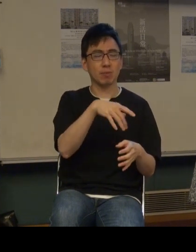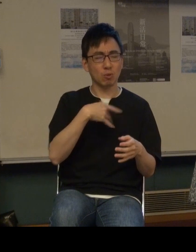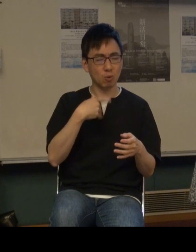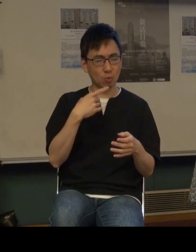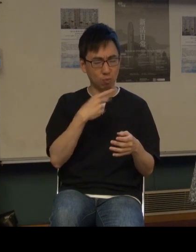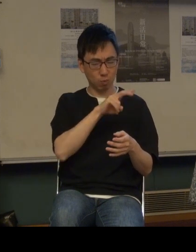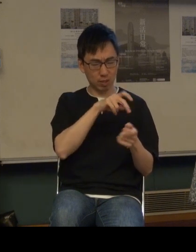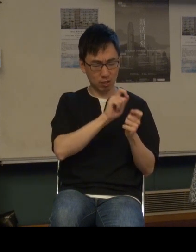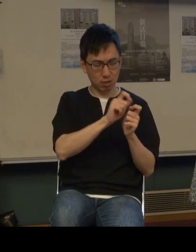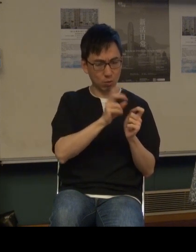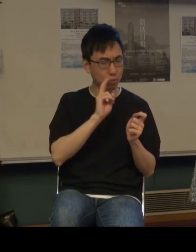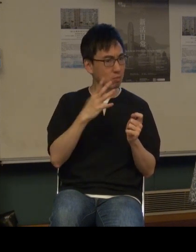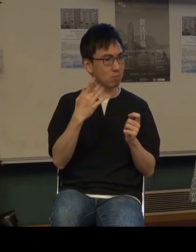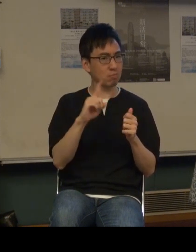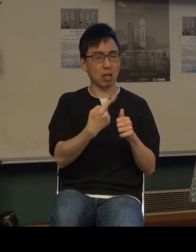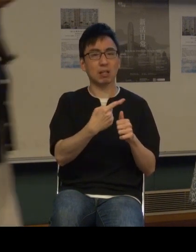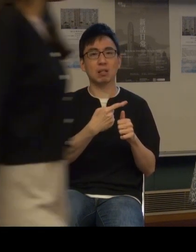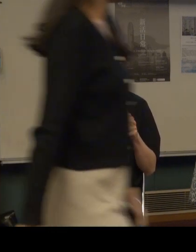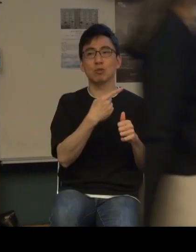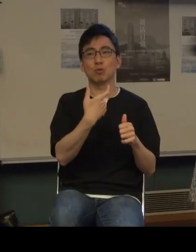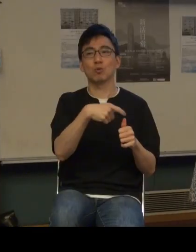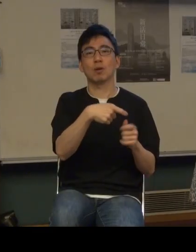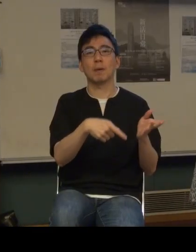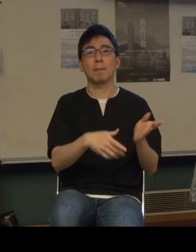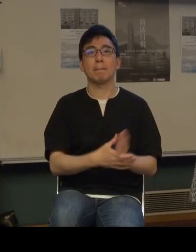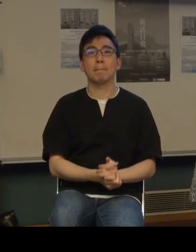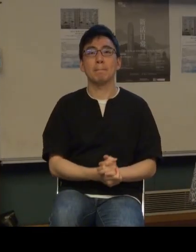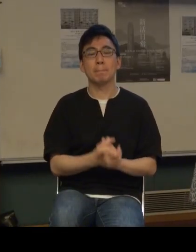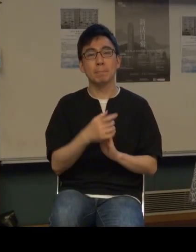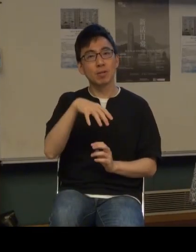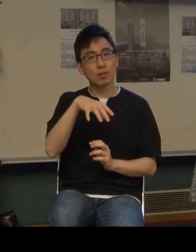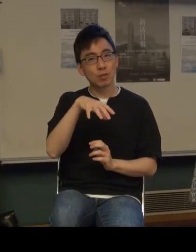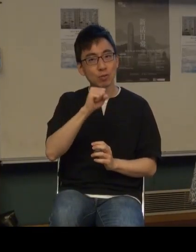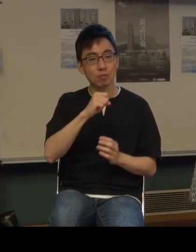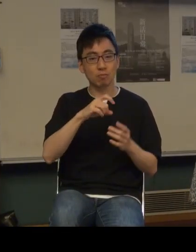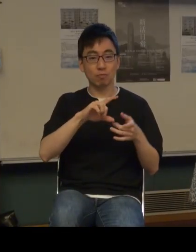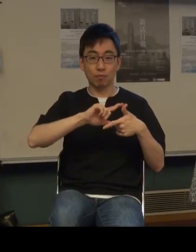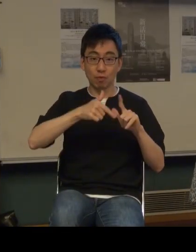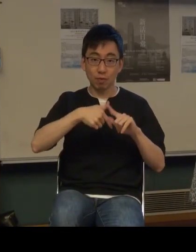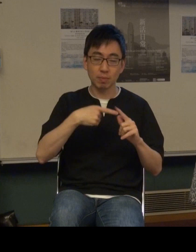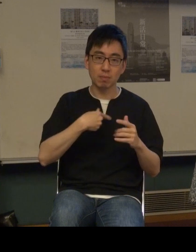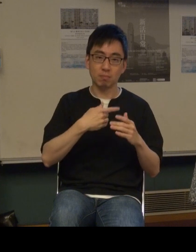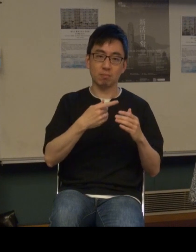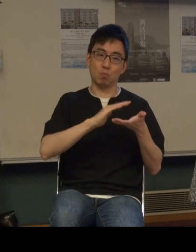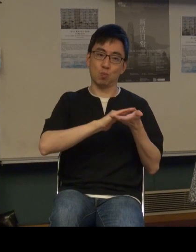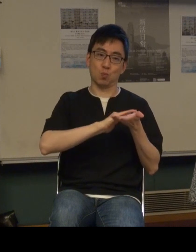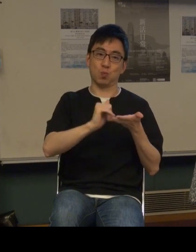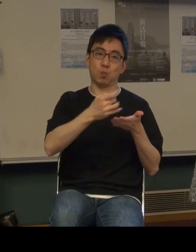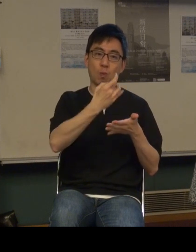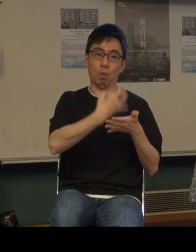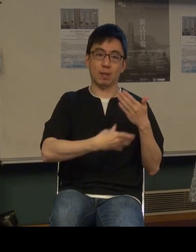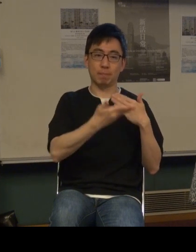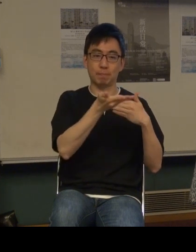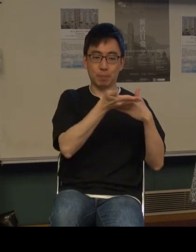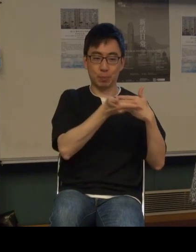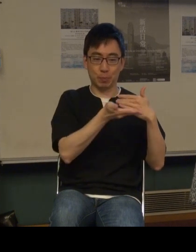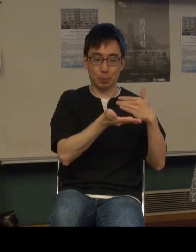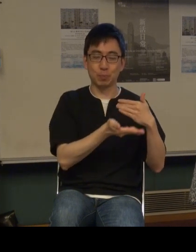料，暫時就睇好似係元朗應該係第一個嚇。咁啊，亦都係用一個咁樣嘅好規律嘅方法咧，去處理